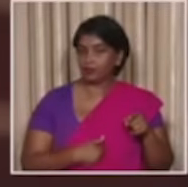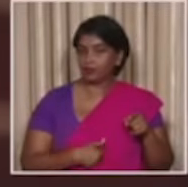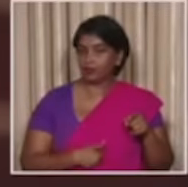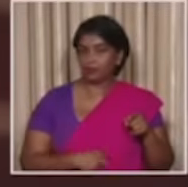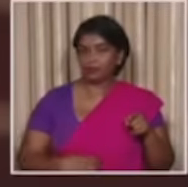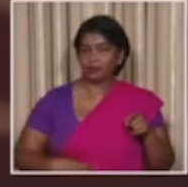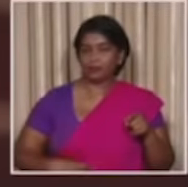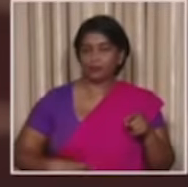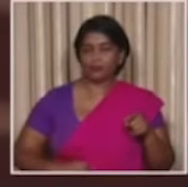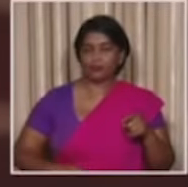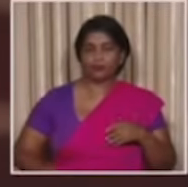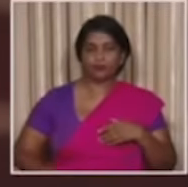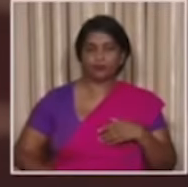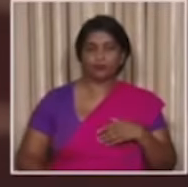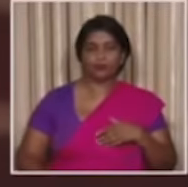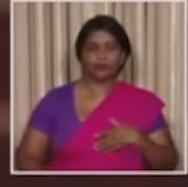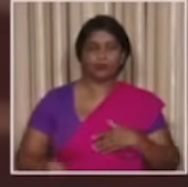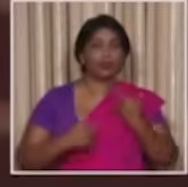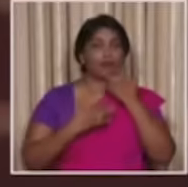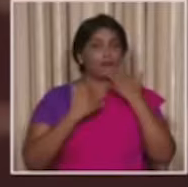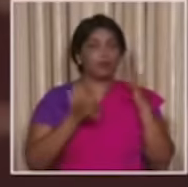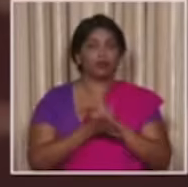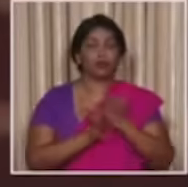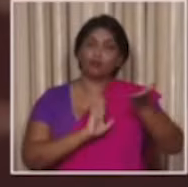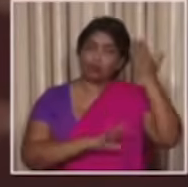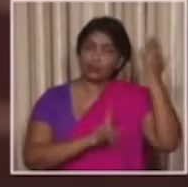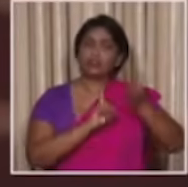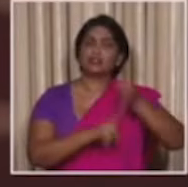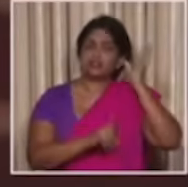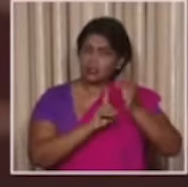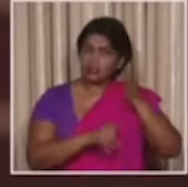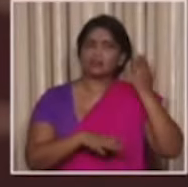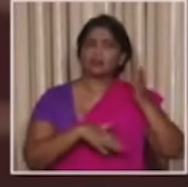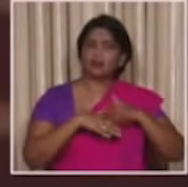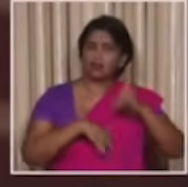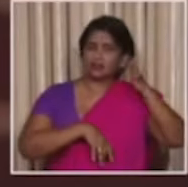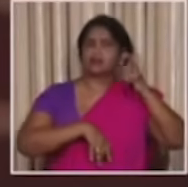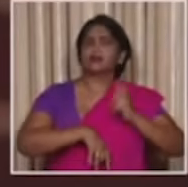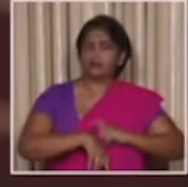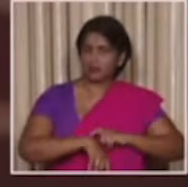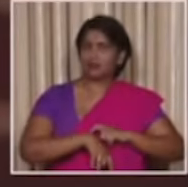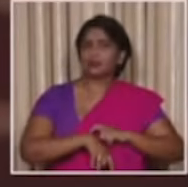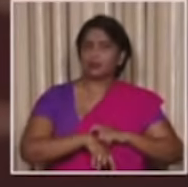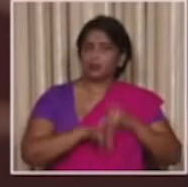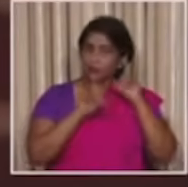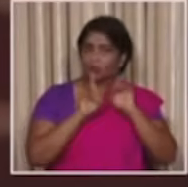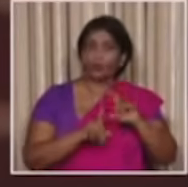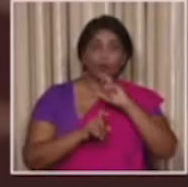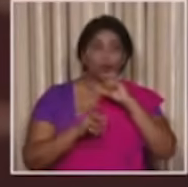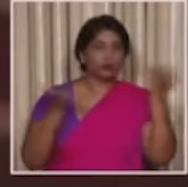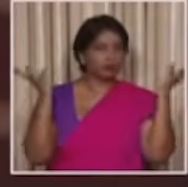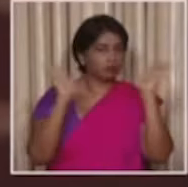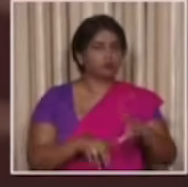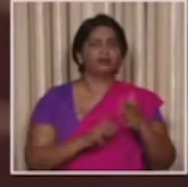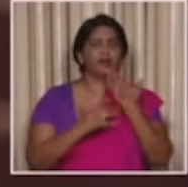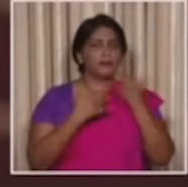නෑ නෑ, කරුණාකර ඔබතු මෙහෙමයි, භෝජන සංග්‍රහ සිහිටපු හැම ජනාධිපති කෙනෙක්ම සමහර අවස්ථාවන් වලදී ඒ වගේ අධිකරණයේ අයව